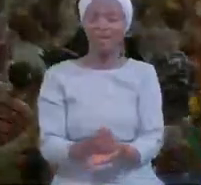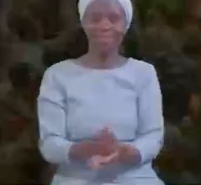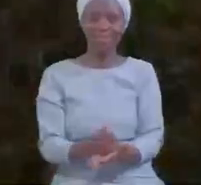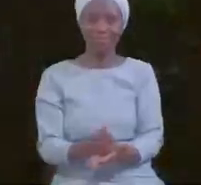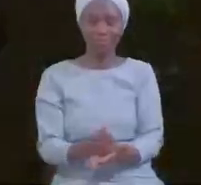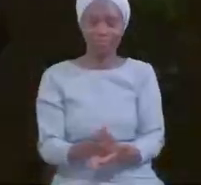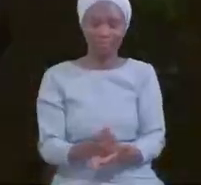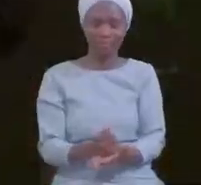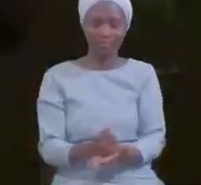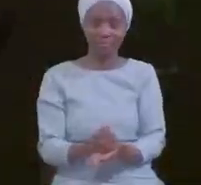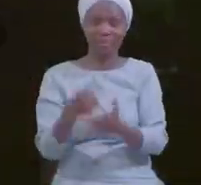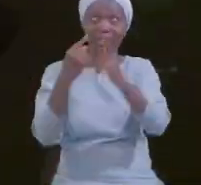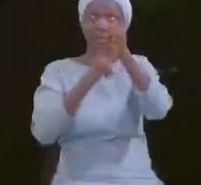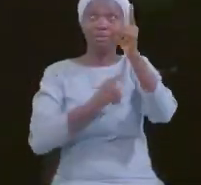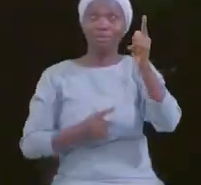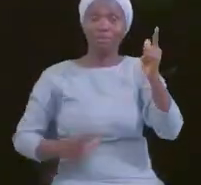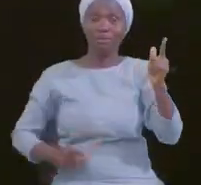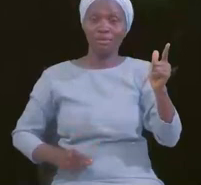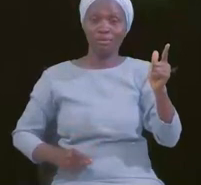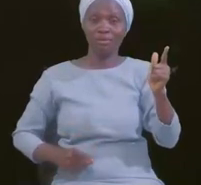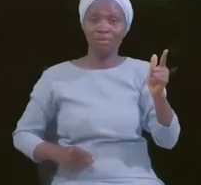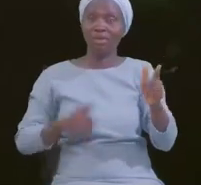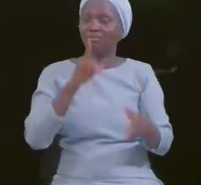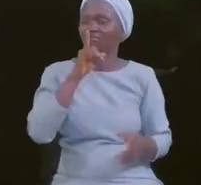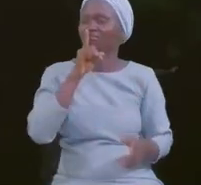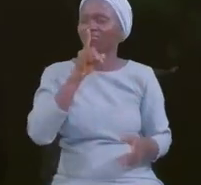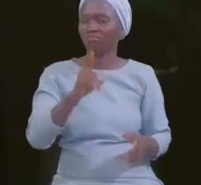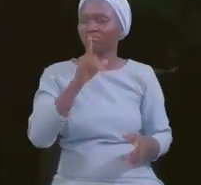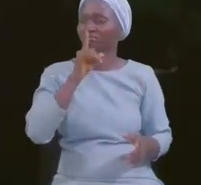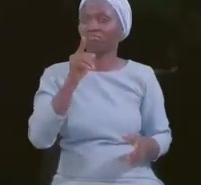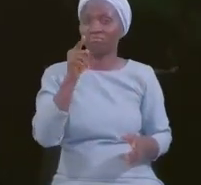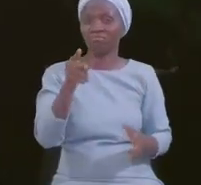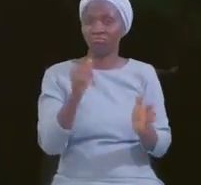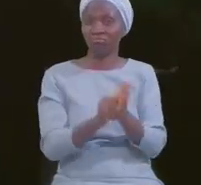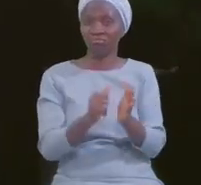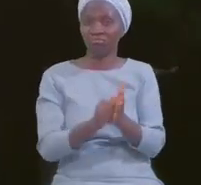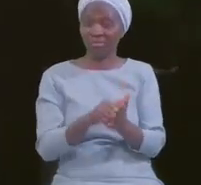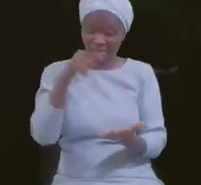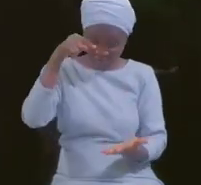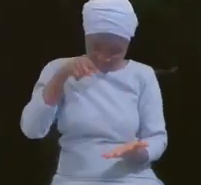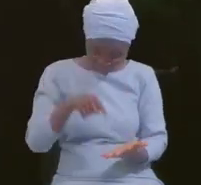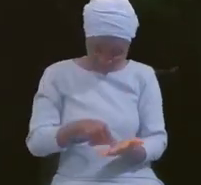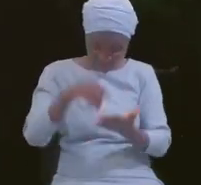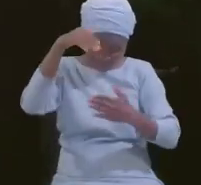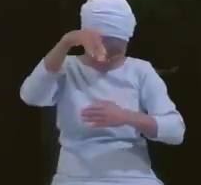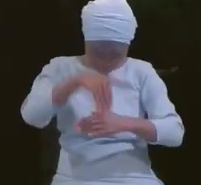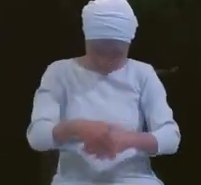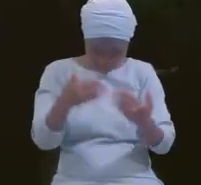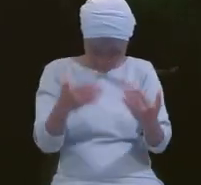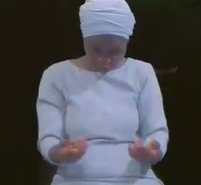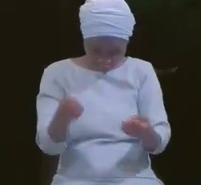Le Seigneur vous a assuré que ce soir, c'est à cause de